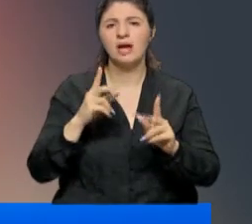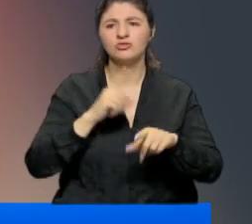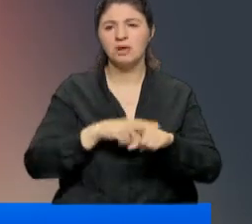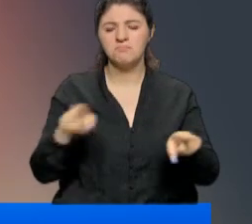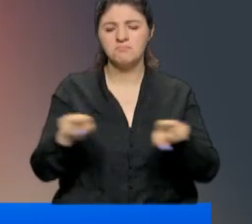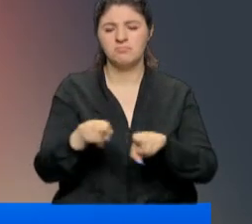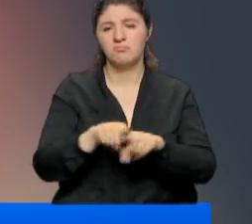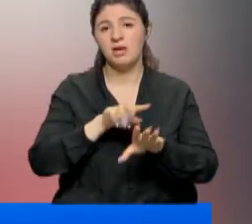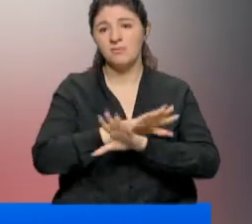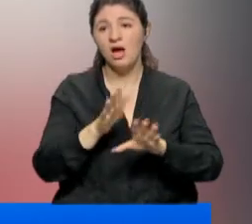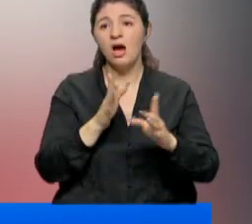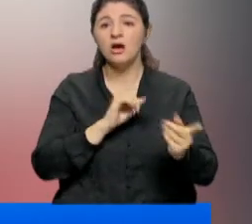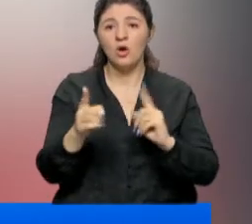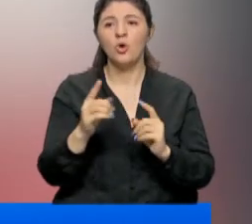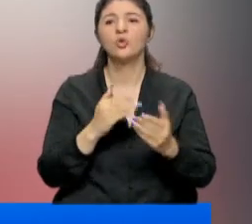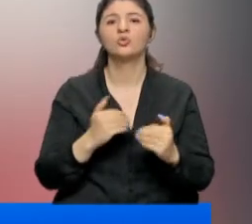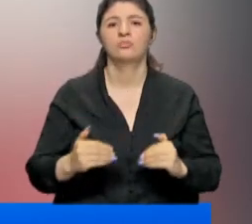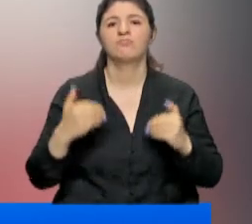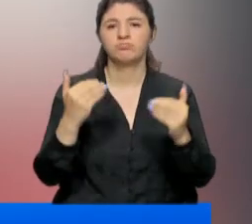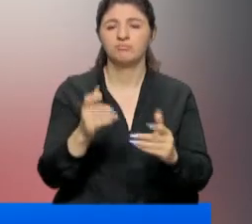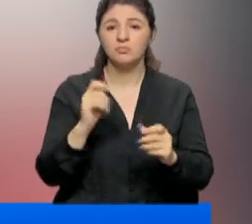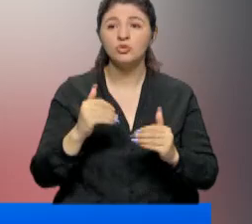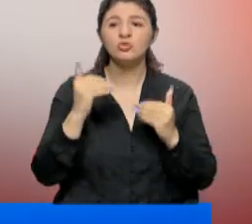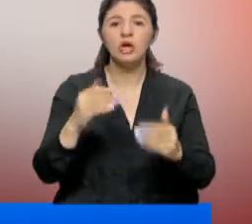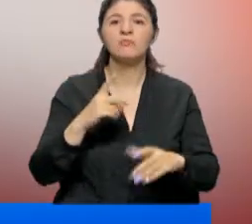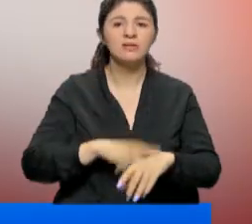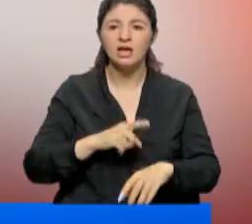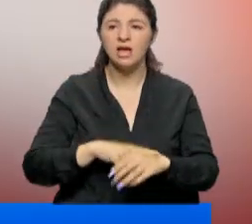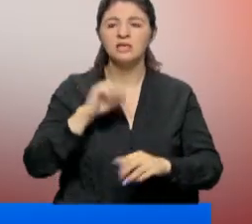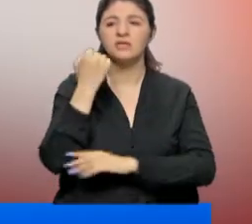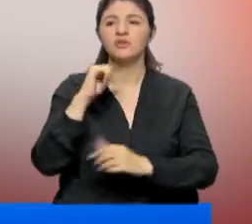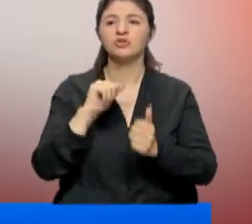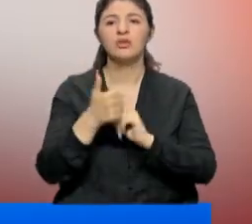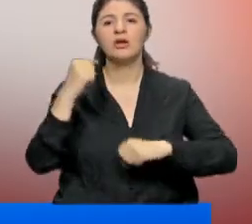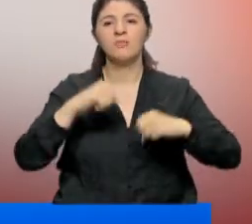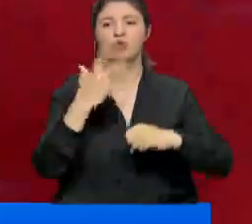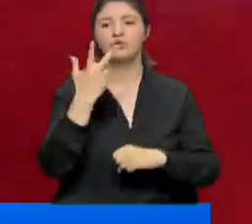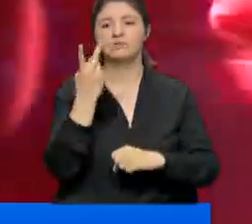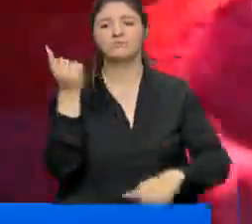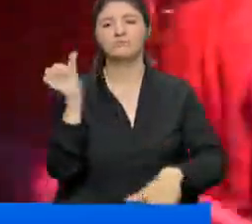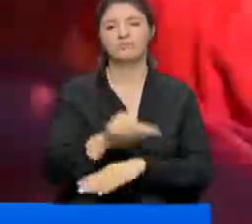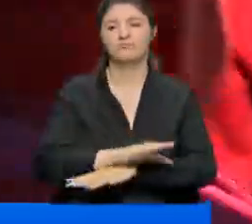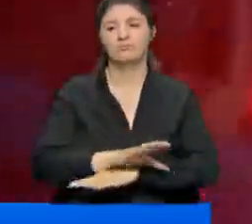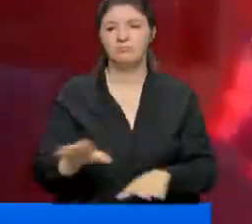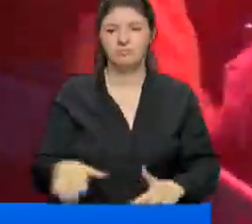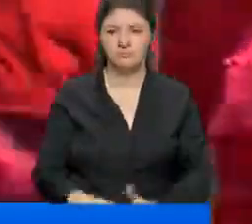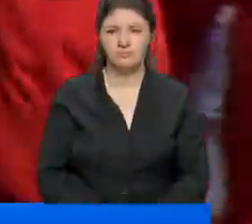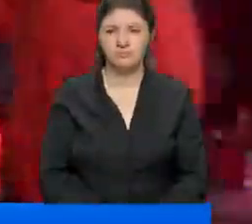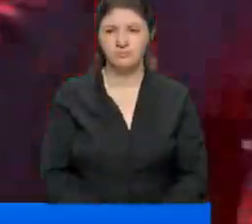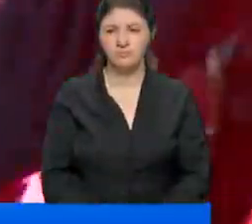tamamlamayı Bildik karşılaşmayı uzatmaları taşıdığı uzatmalarda Sivasspor rakibini 3-2 yendi